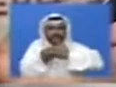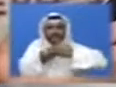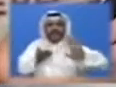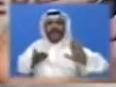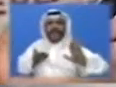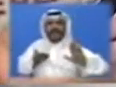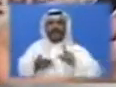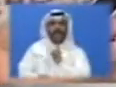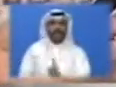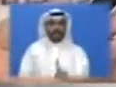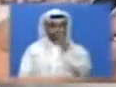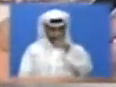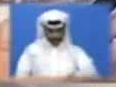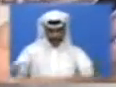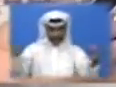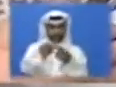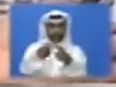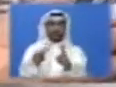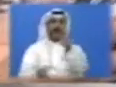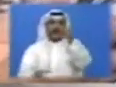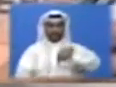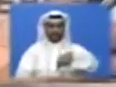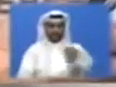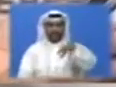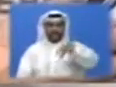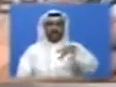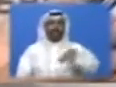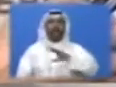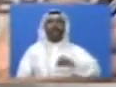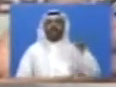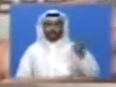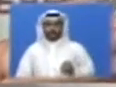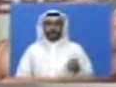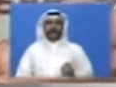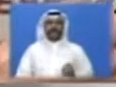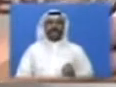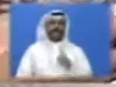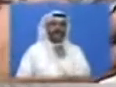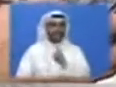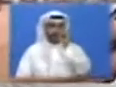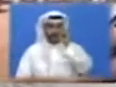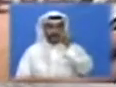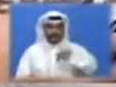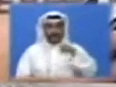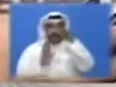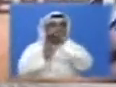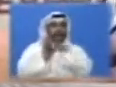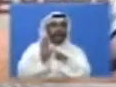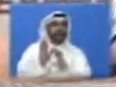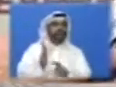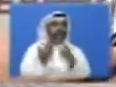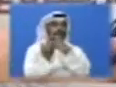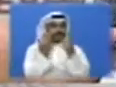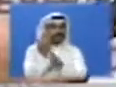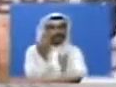هناك ورشة عمل كاملة ستكون في دولة مملكة البحرين فيما يتعلق في هذا الموضوع اللي هو الفساد